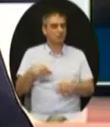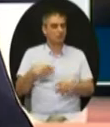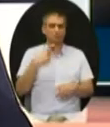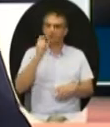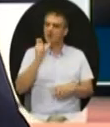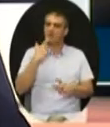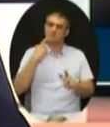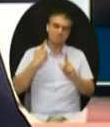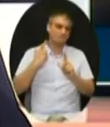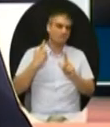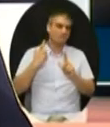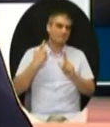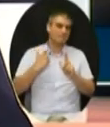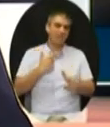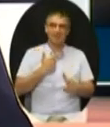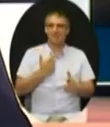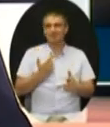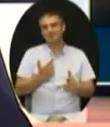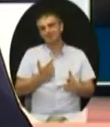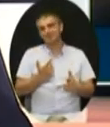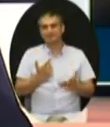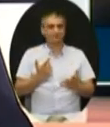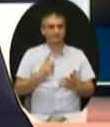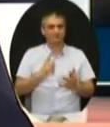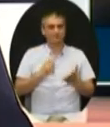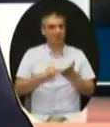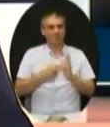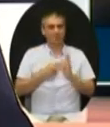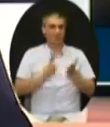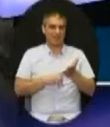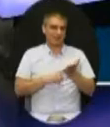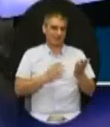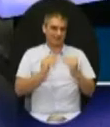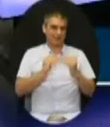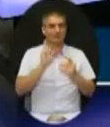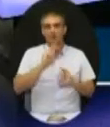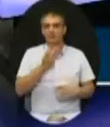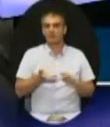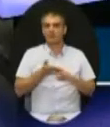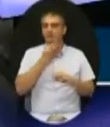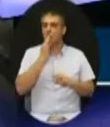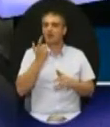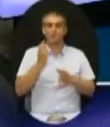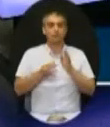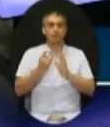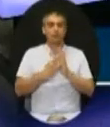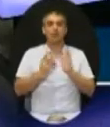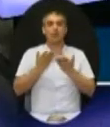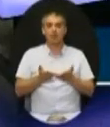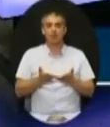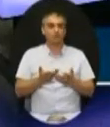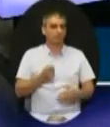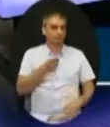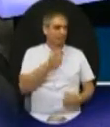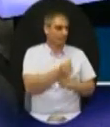במילים מלחמה בהקשר שלהם הוא לא אסטרטגיה הראויה. ושוב מגיעה השאלה של כמה משפט וחוק יכולים לעזור פה וכמה... אבל